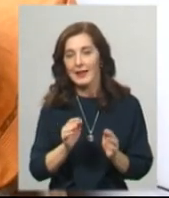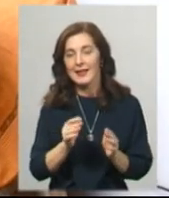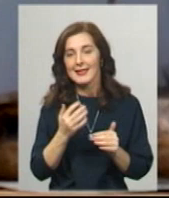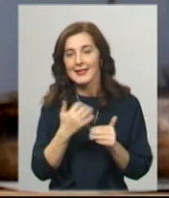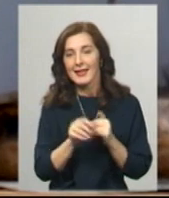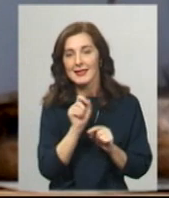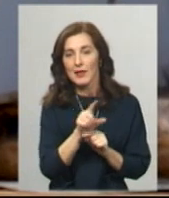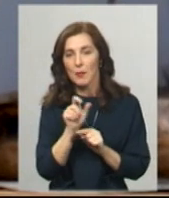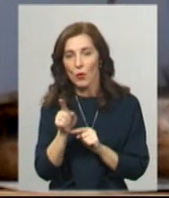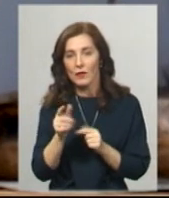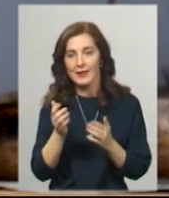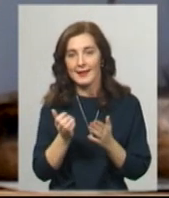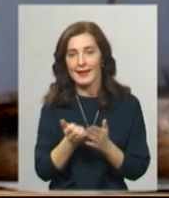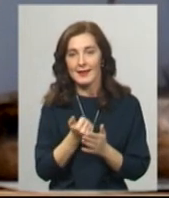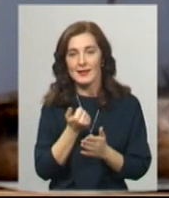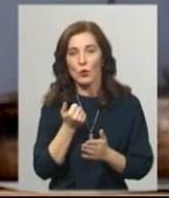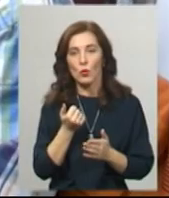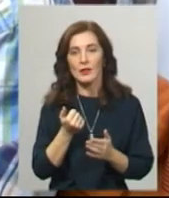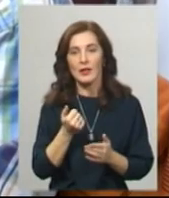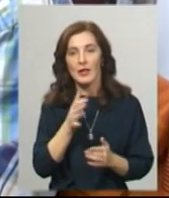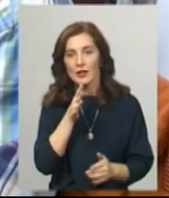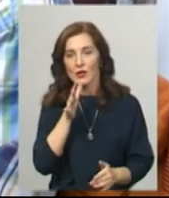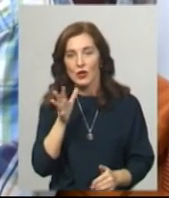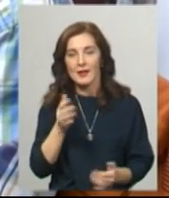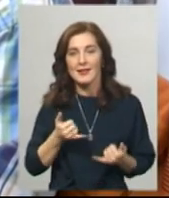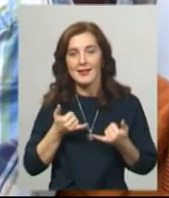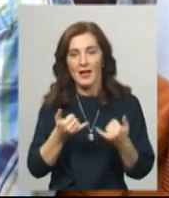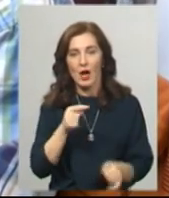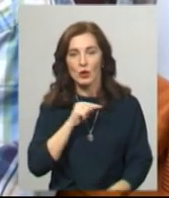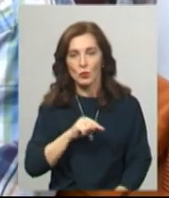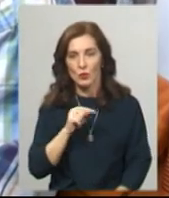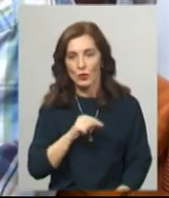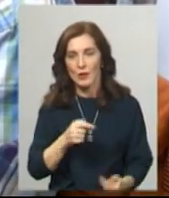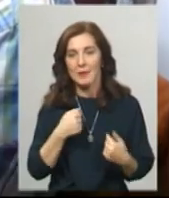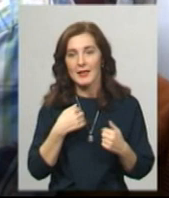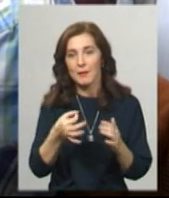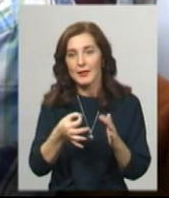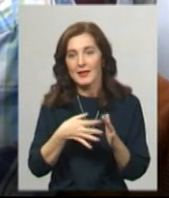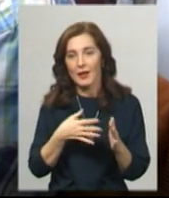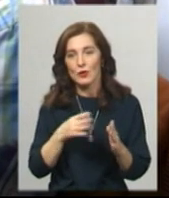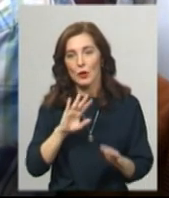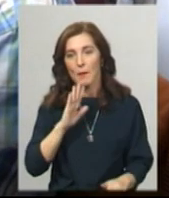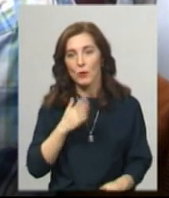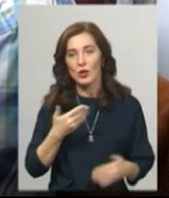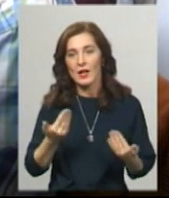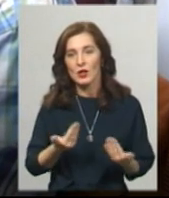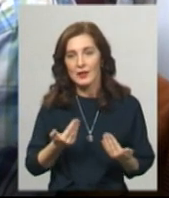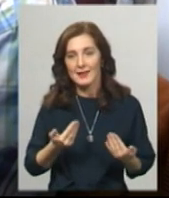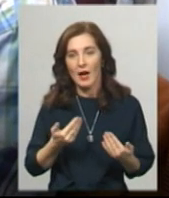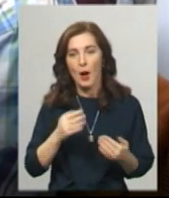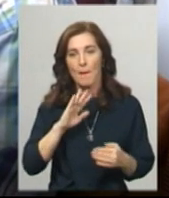інших людей знаходить час для себе та робіт для душі. Тема, яка мені підказує моє життя,